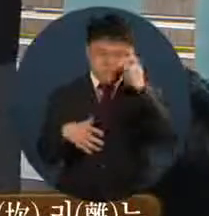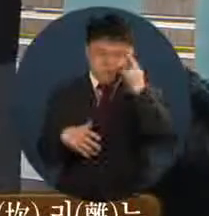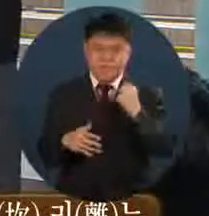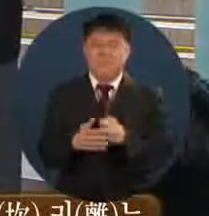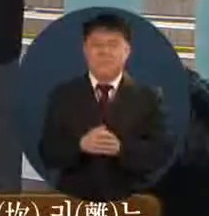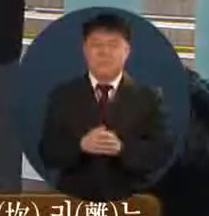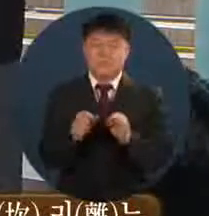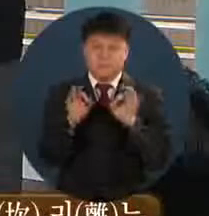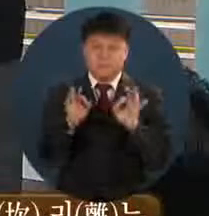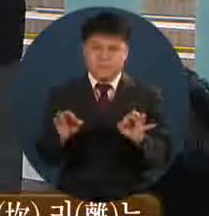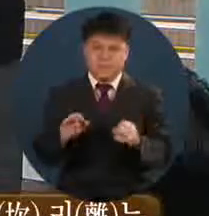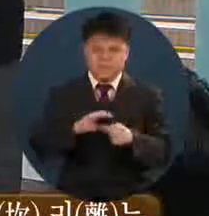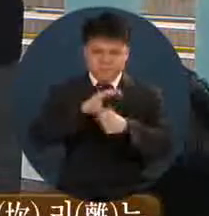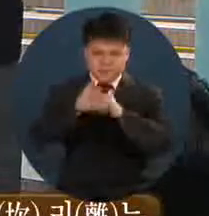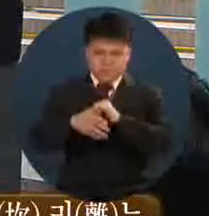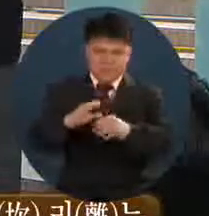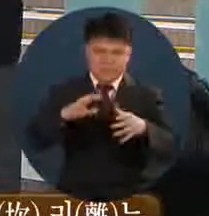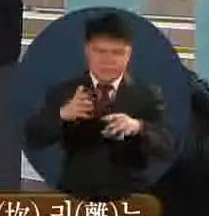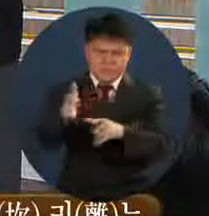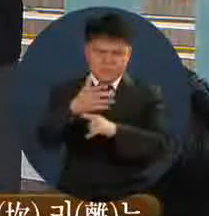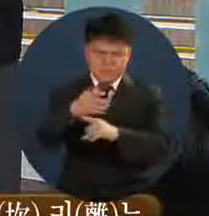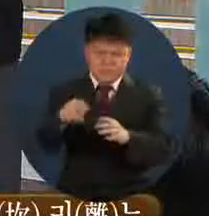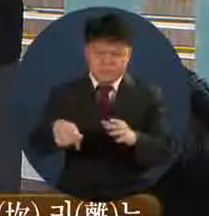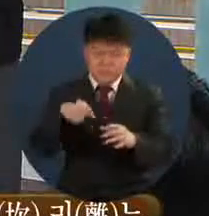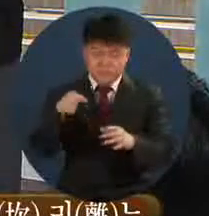왜냐하면 전 세계 국기 중에서